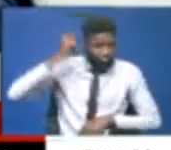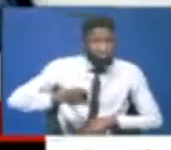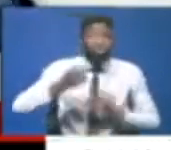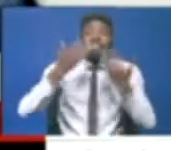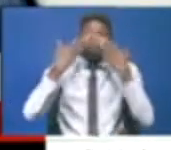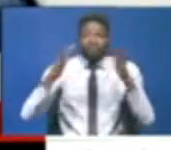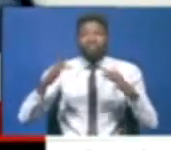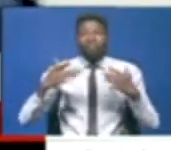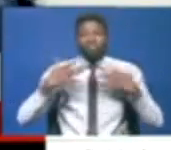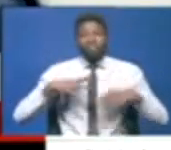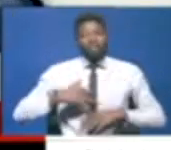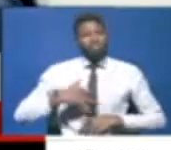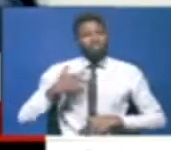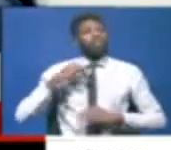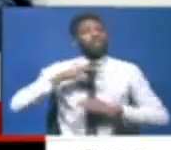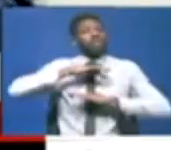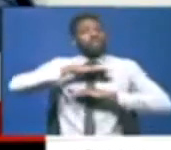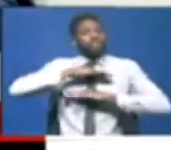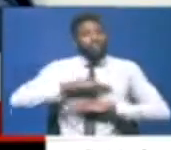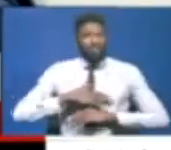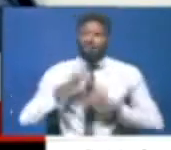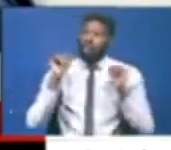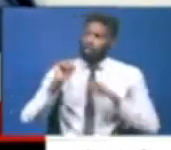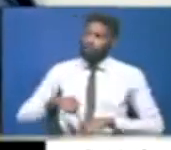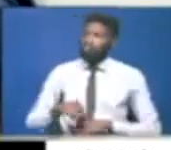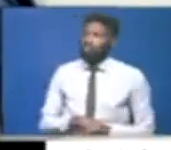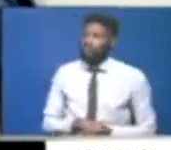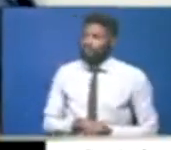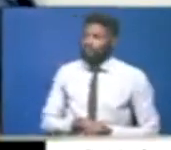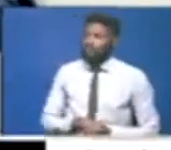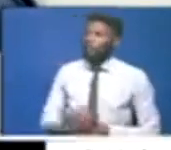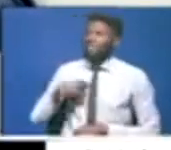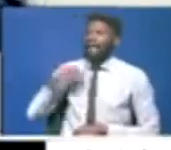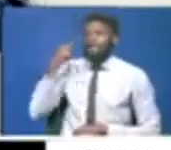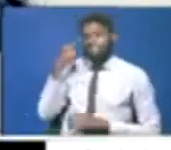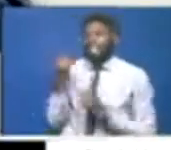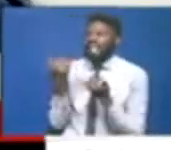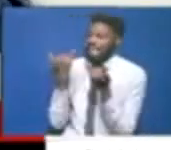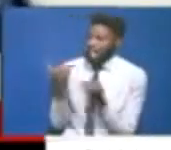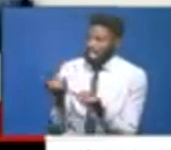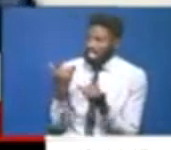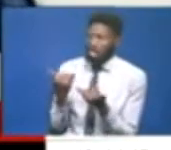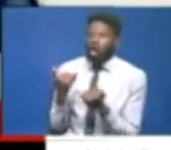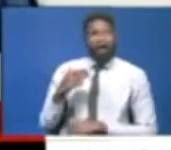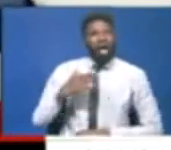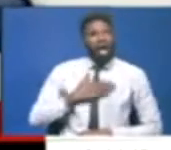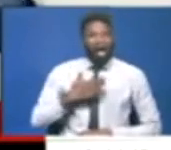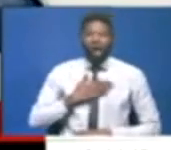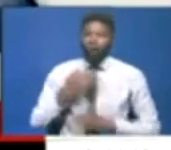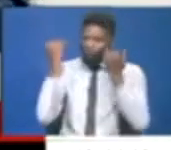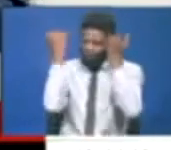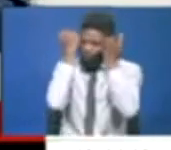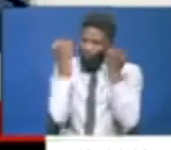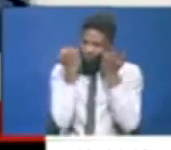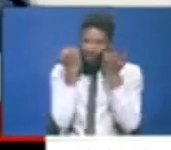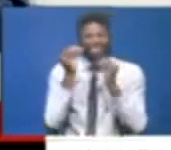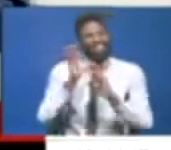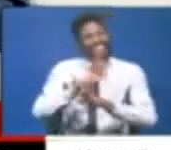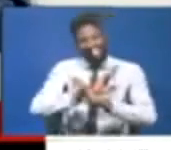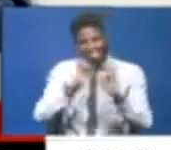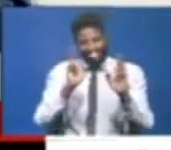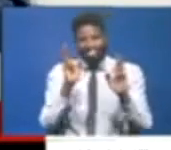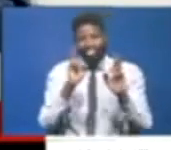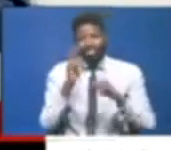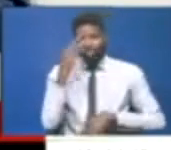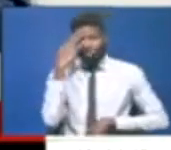sasa koti zetu zimeweza kujitayarisha kwa ajili ya kesi ambazo zitaibuka baada ya